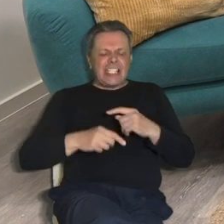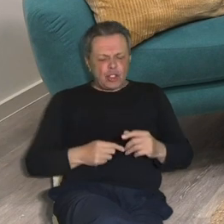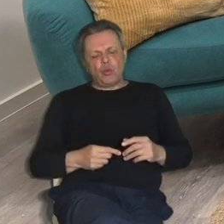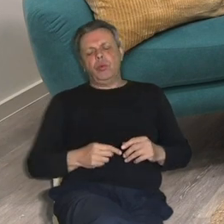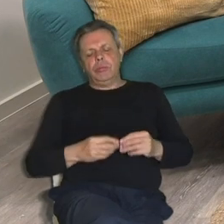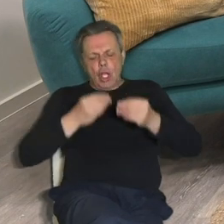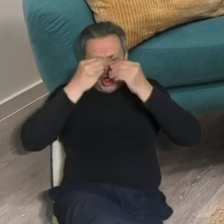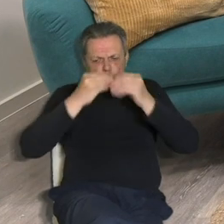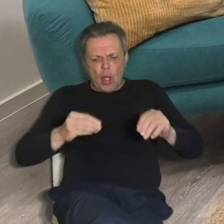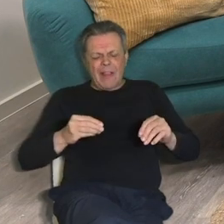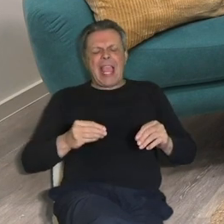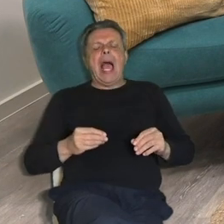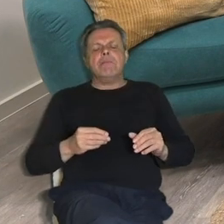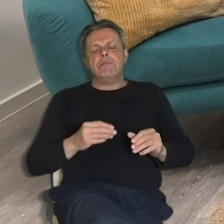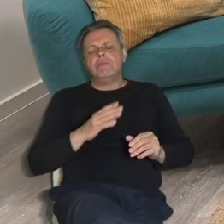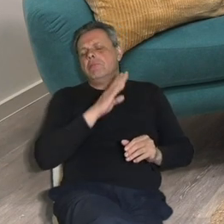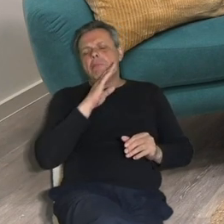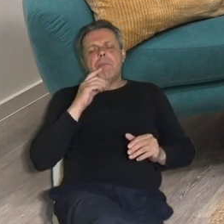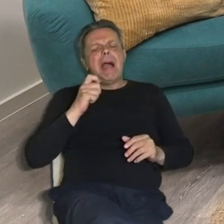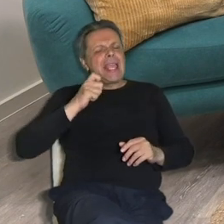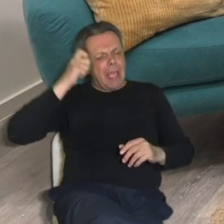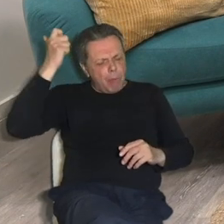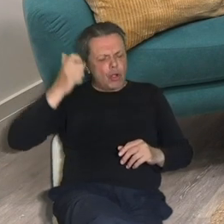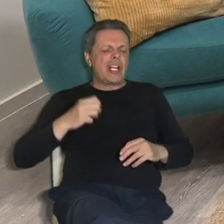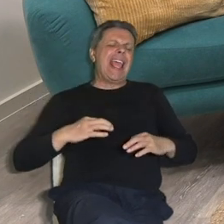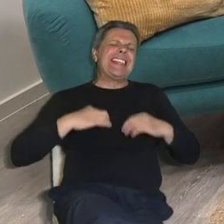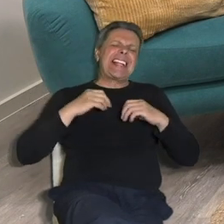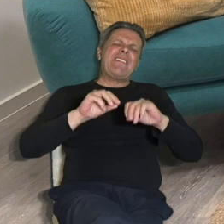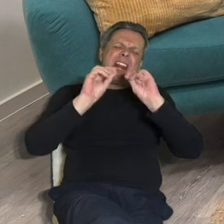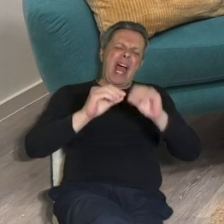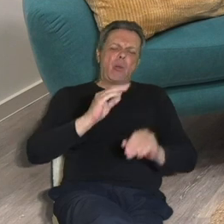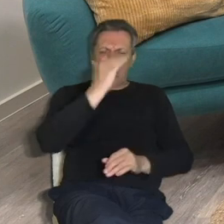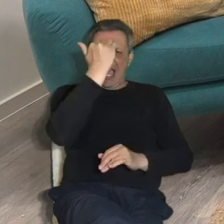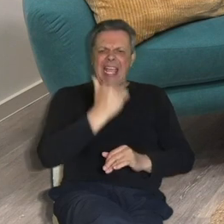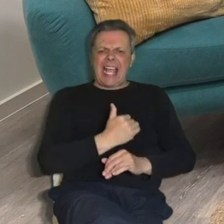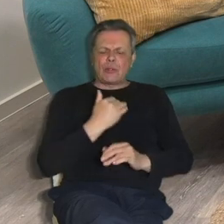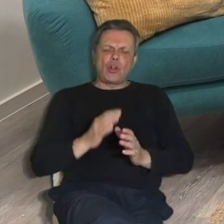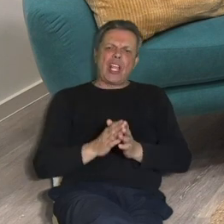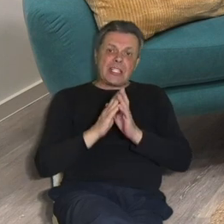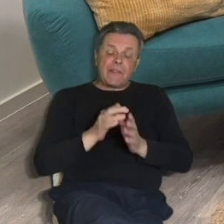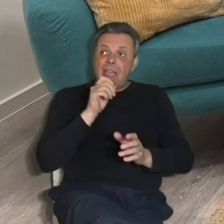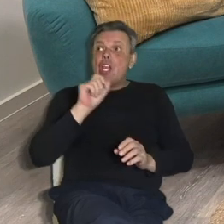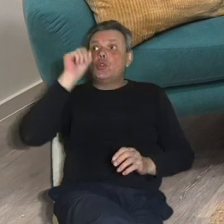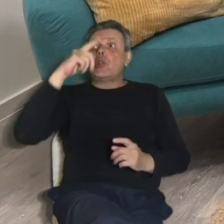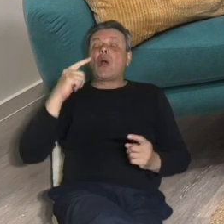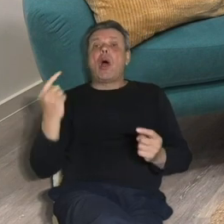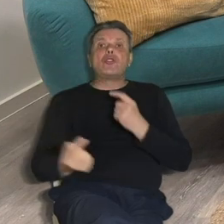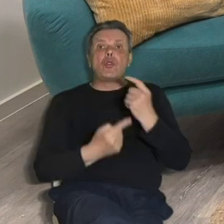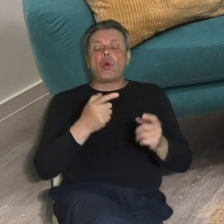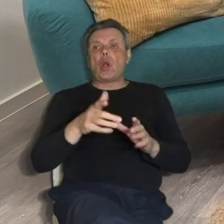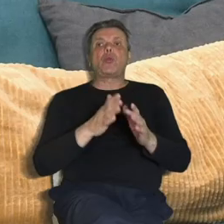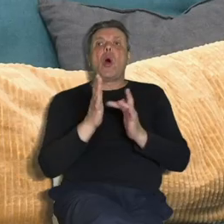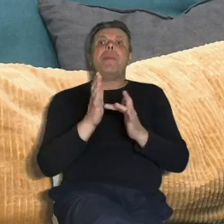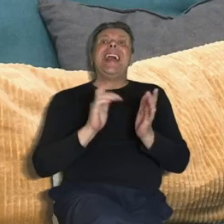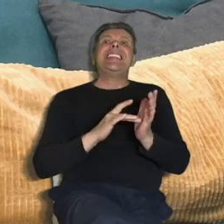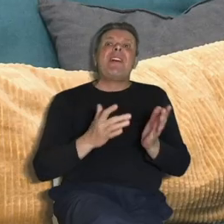Marije, mora imati trajni i zdravi nauk katoličke crkve i moraju biti nekakva čudesa koja se dogodila u tom svetištu da bi